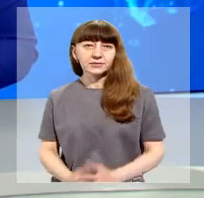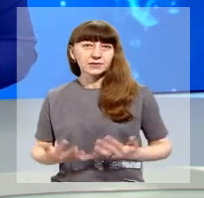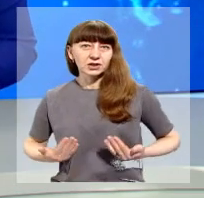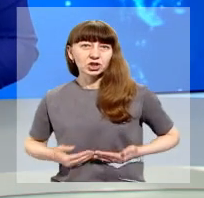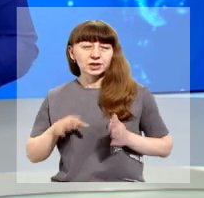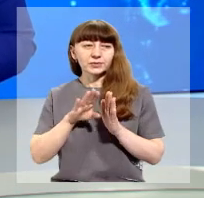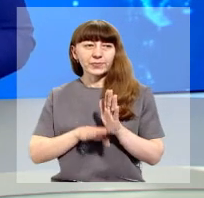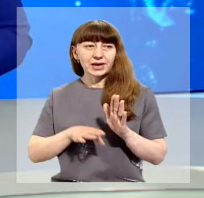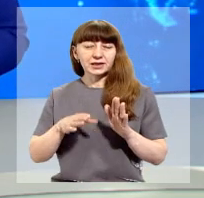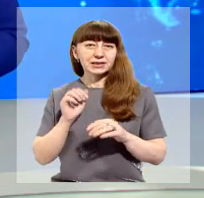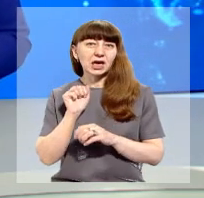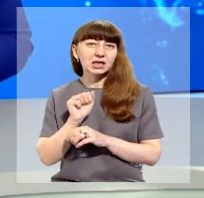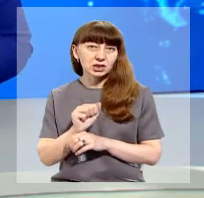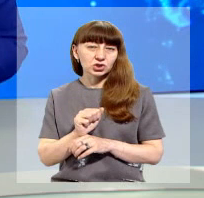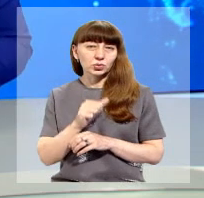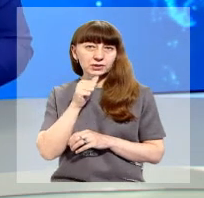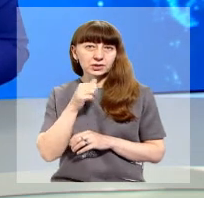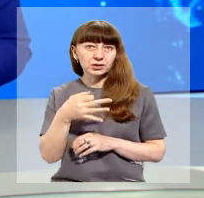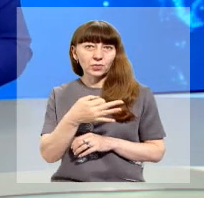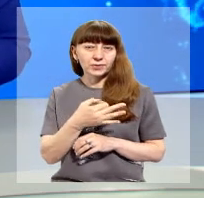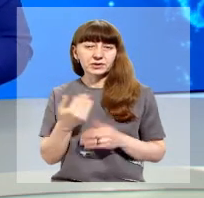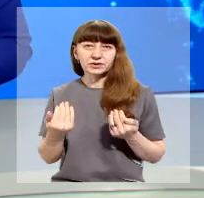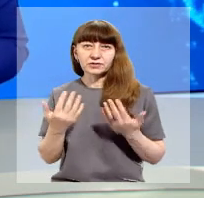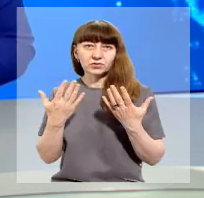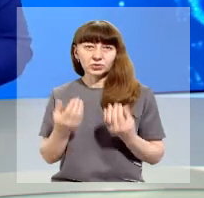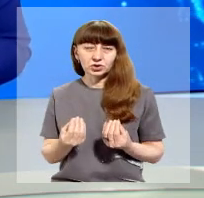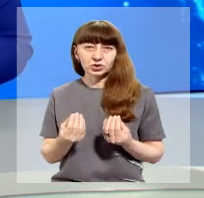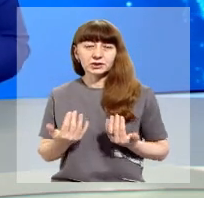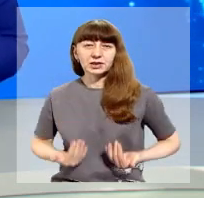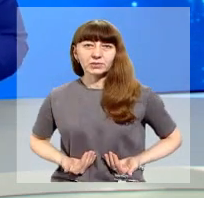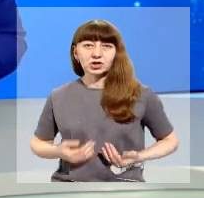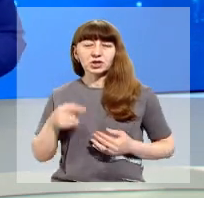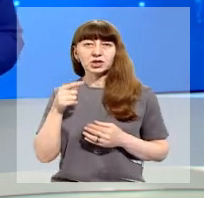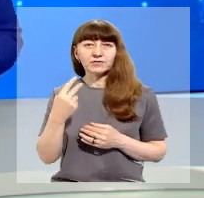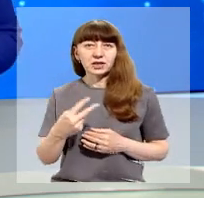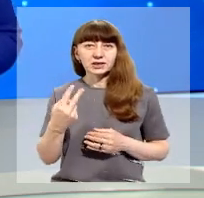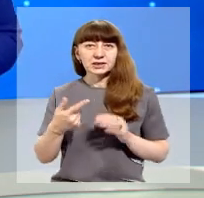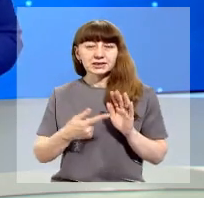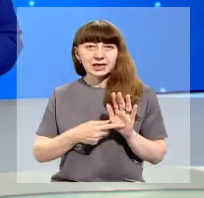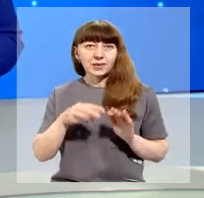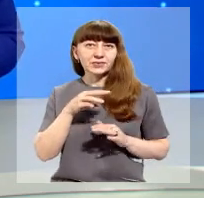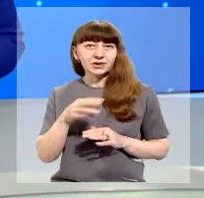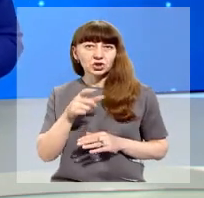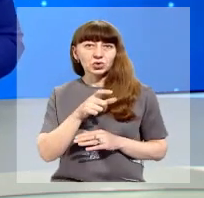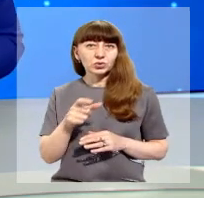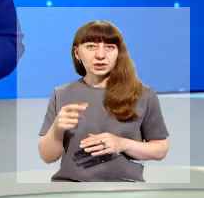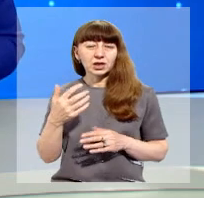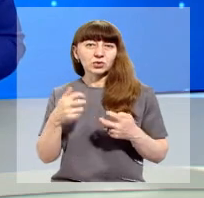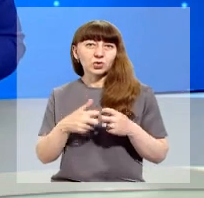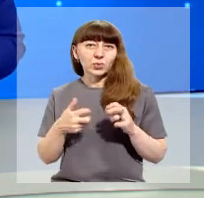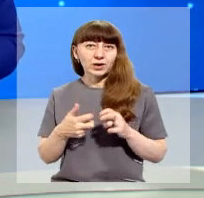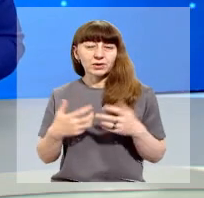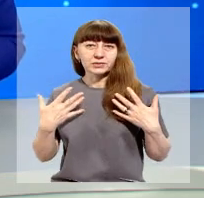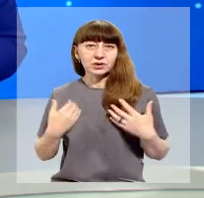Жизнь без ограничений. В Костанайской области в настоящий момент времени проживает 27 тысяч лиц с инвалидностью. Из них